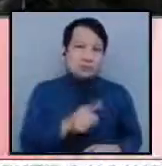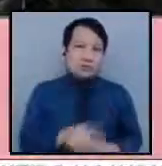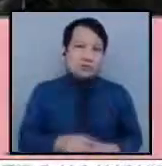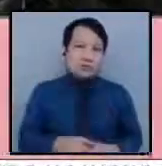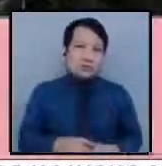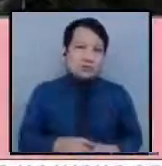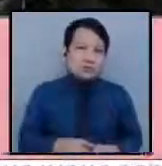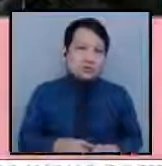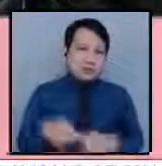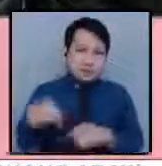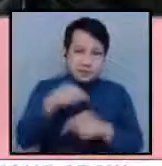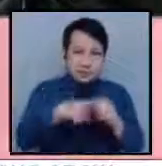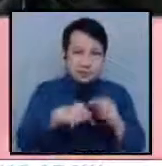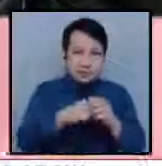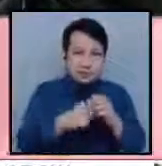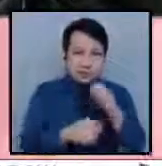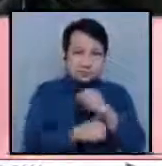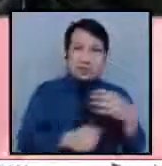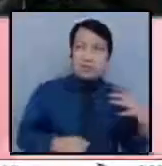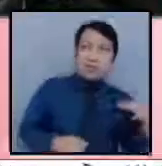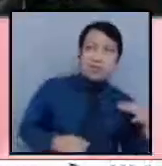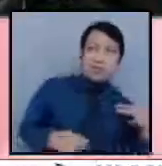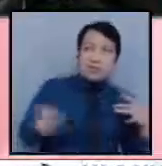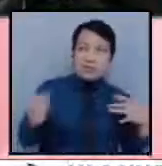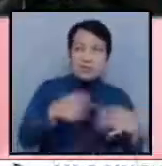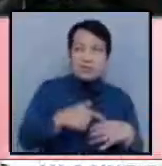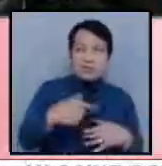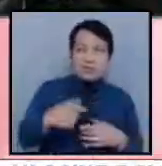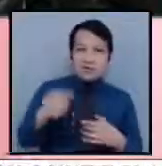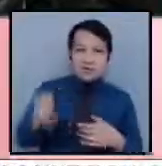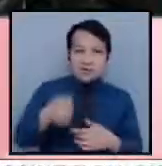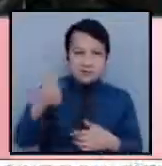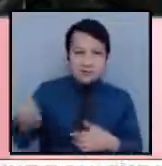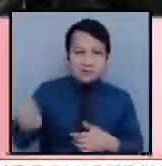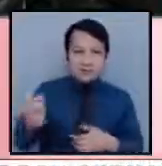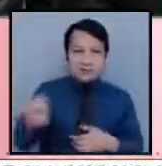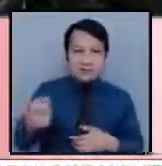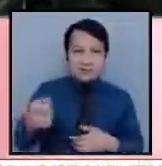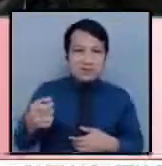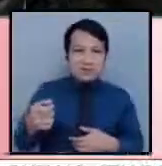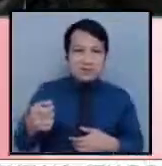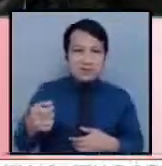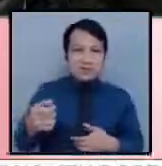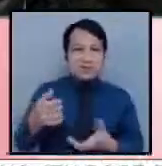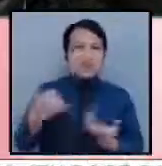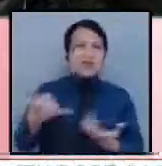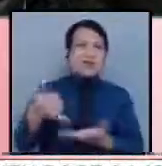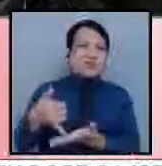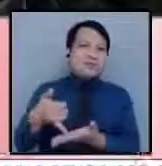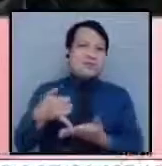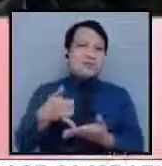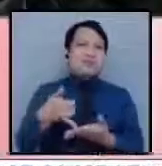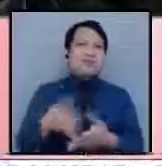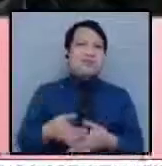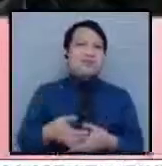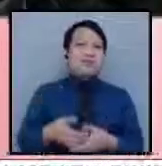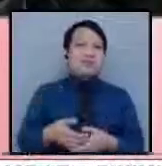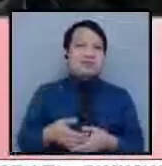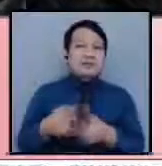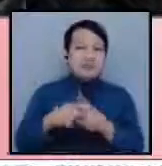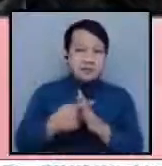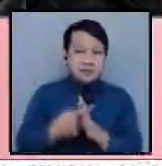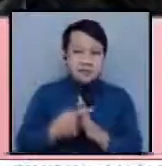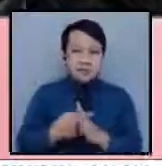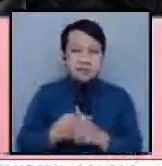na po kami, nag-aantay mo Nag-aabot po ng flowers. Expect namin na may awards po kami. Kaka-start pa lang po namin, pero ito